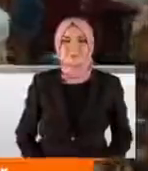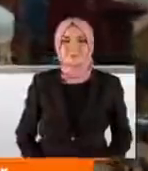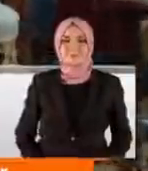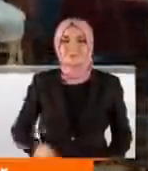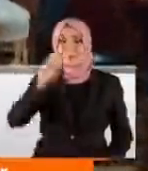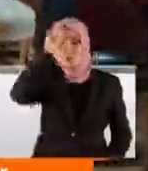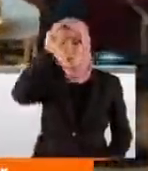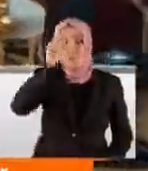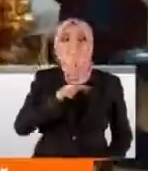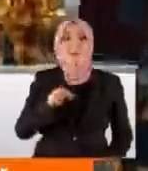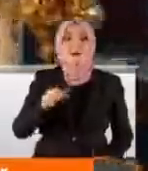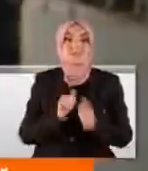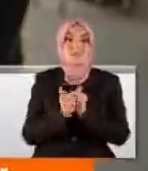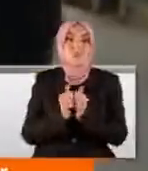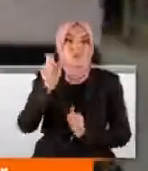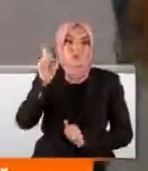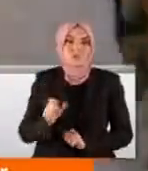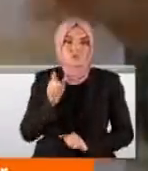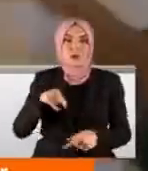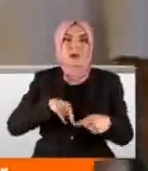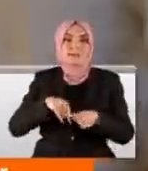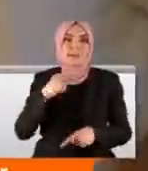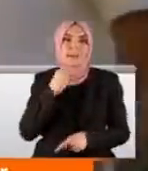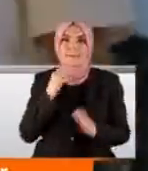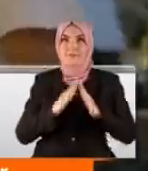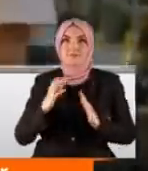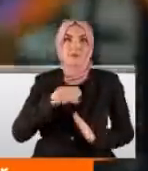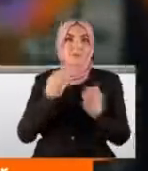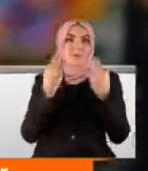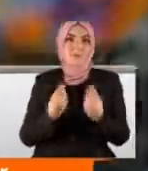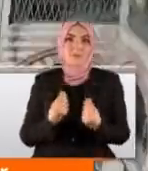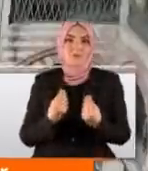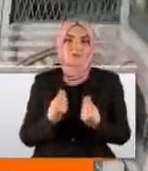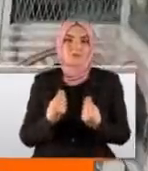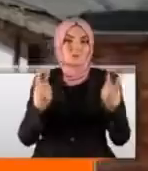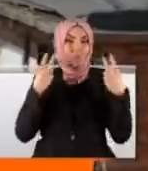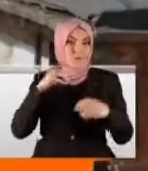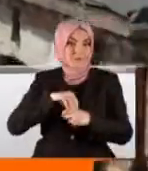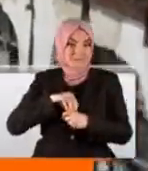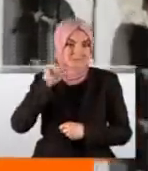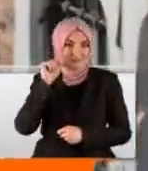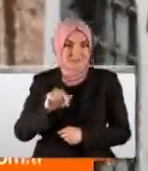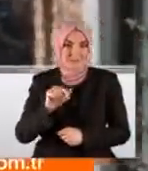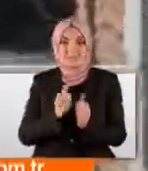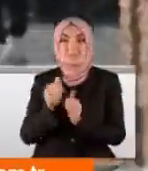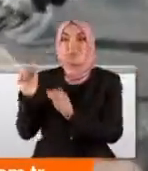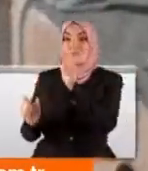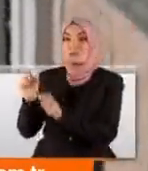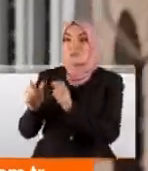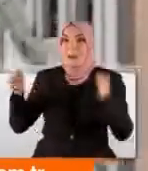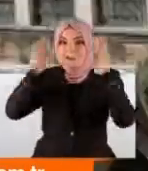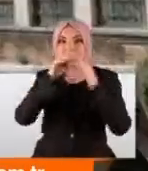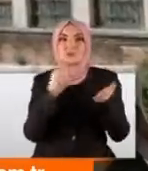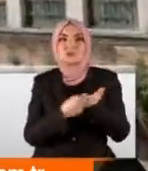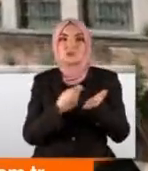Türk parkur sporcusu Hazal Nehir'in ev sahipliği yaptığı gösteride sporcular Kapalı Çarşı'nın labirent gibi tasarlanmış